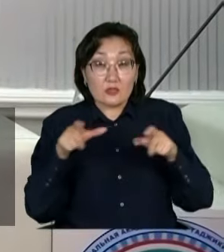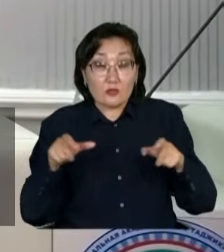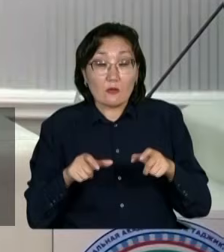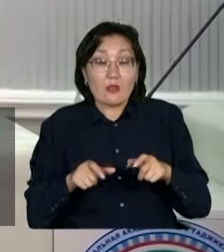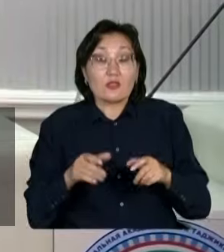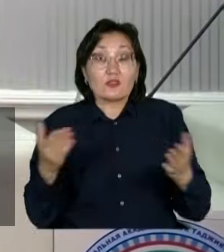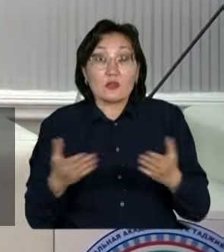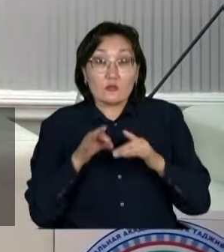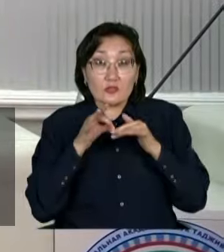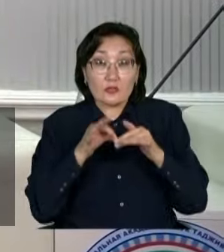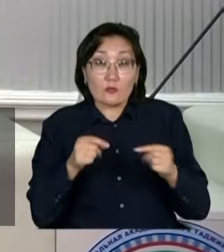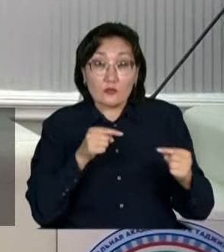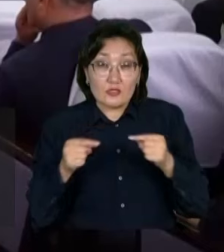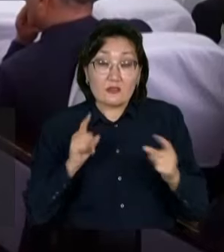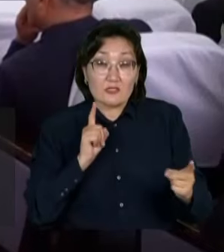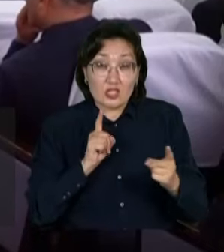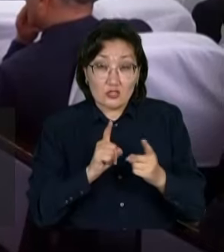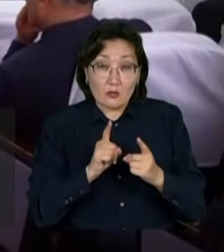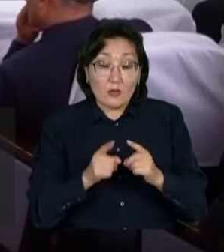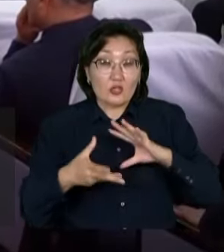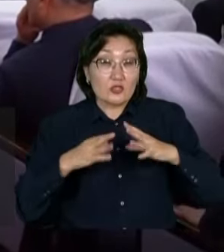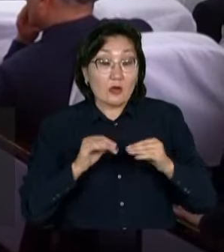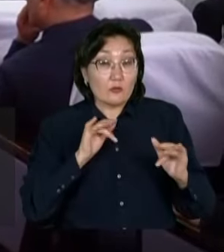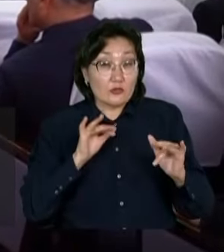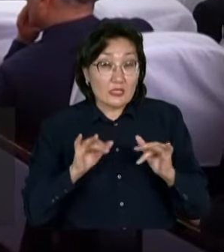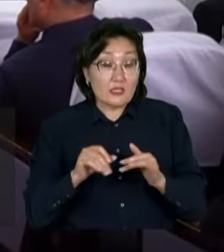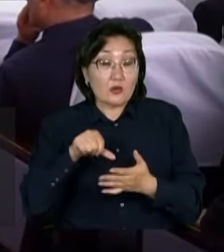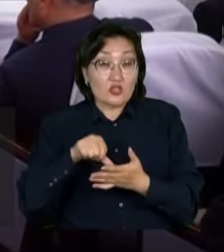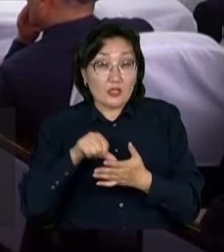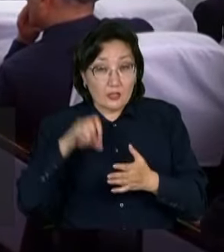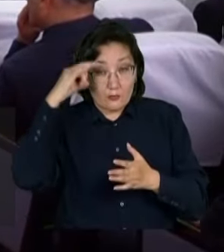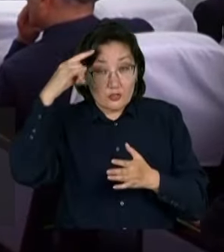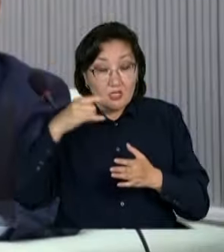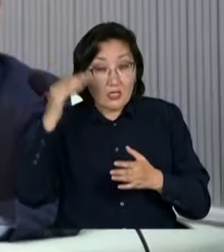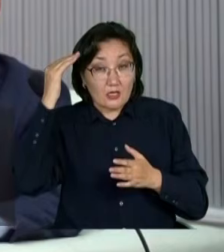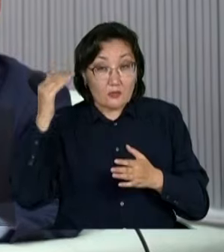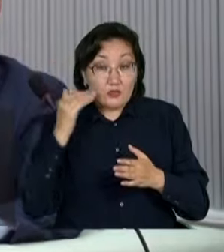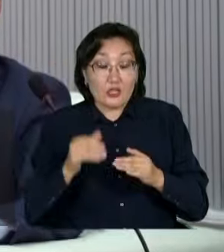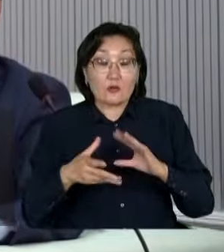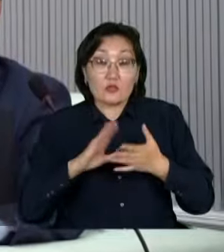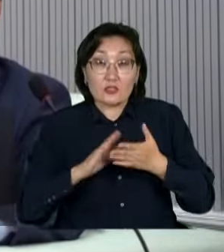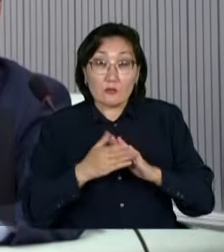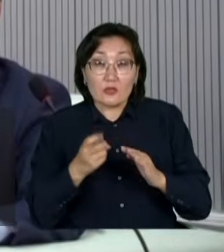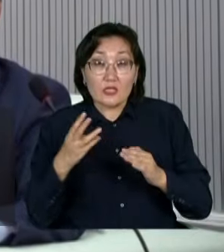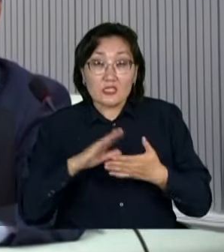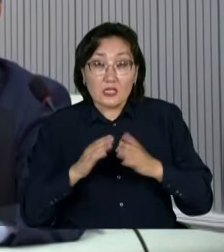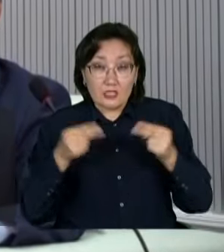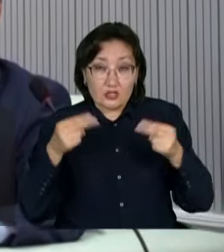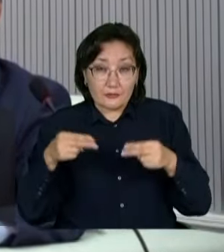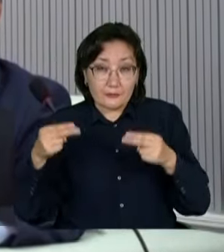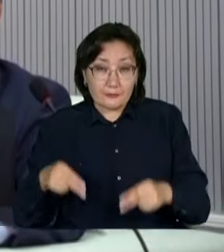с легкостью проводить двусторонние встречи. По итогам мероприятия представители Казахстана и Таджикистана заключили ряд соглашений.